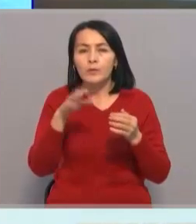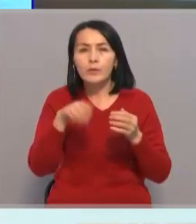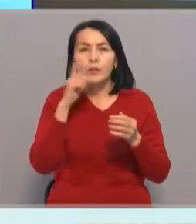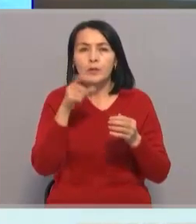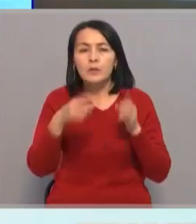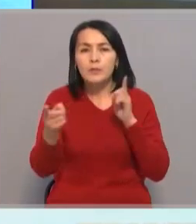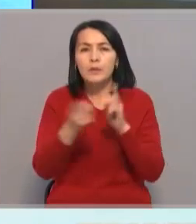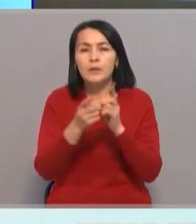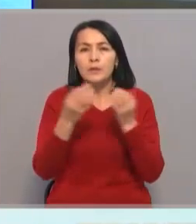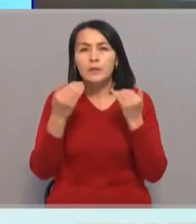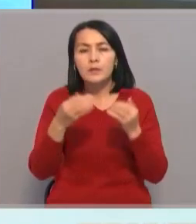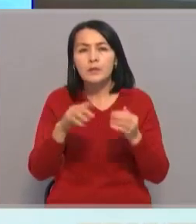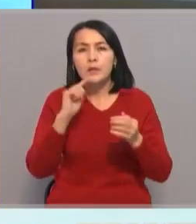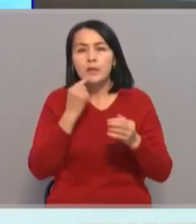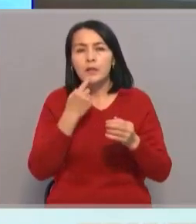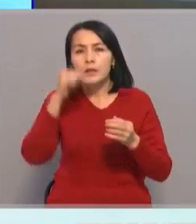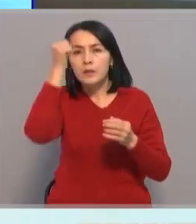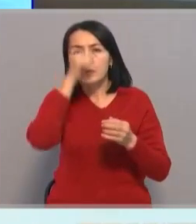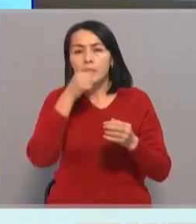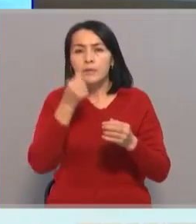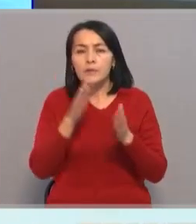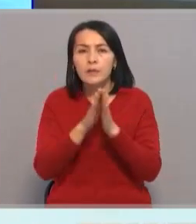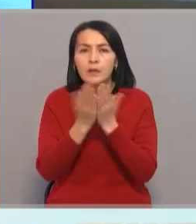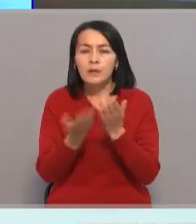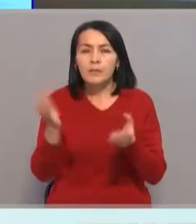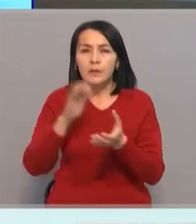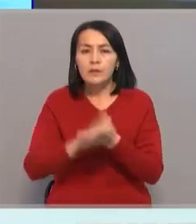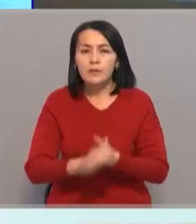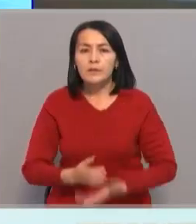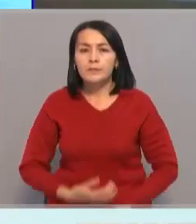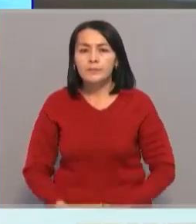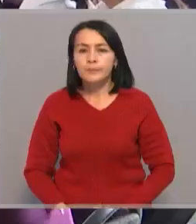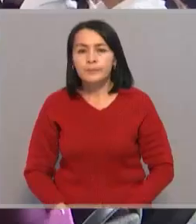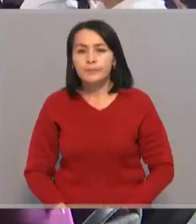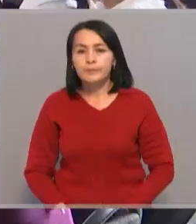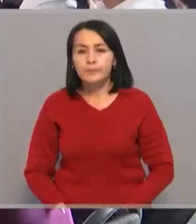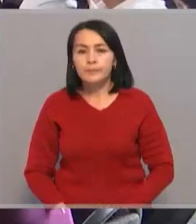жастармен жүздесті. Ызғарлы жылдар жайынан сыр шертетін кітабын таныстырды.